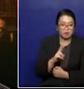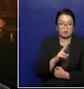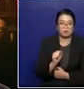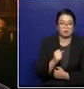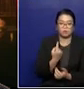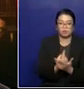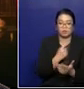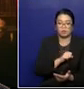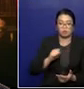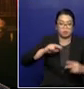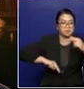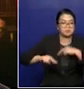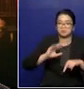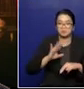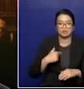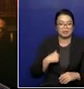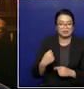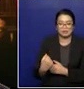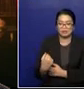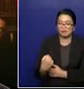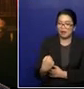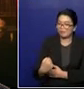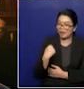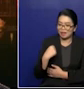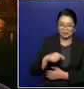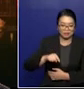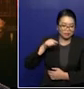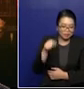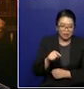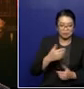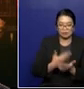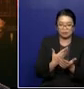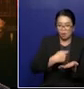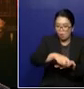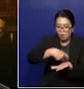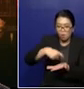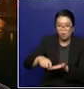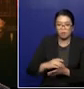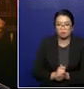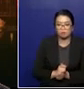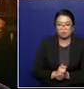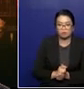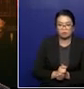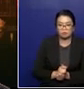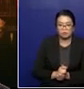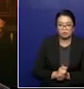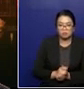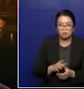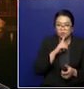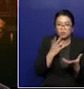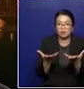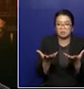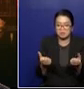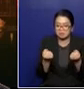ได้อีกครับอำนาจสั่งจ่ายผมขอทำมืออย่างนี้นะฮะถ้าเด็กๆที่ชอบเล่นมีเอามือนี้ไปทำนะฮะนี่ฮะ